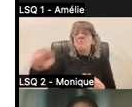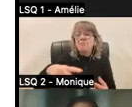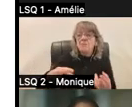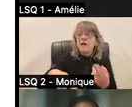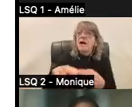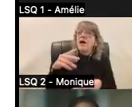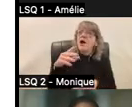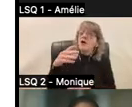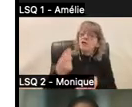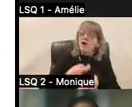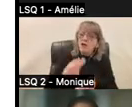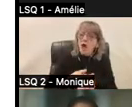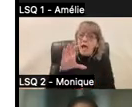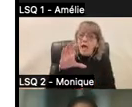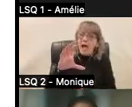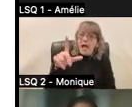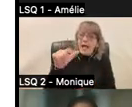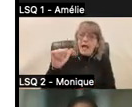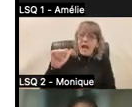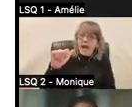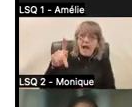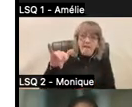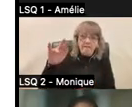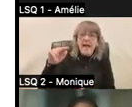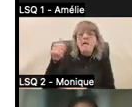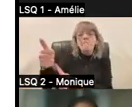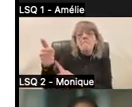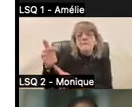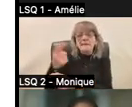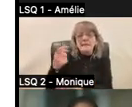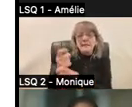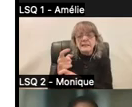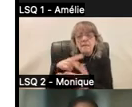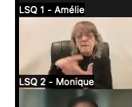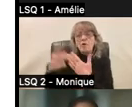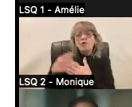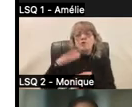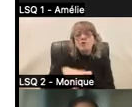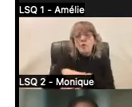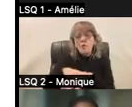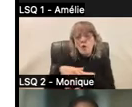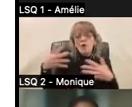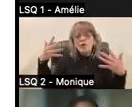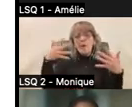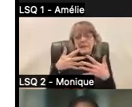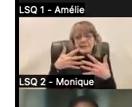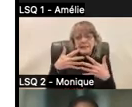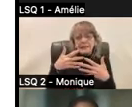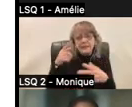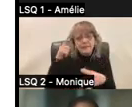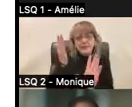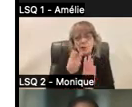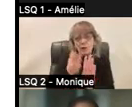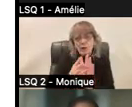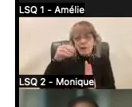Dr. Claire Payne, directrice du programme des traumatismes psychologiques de l'hôpital